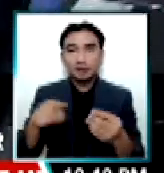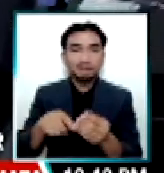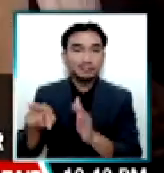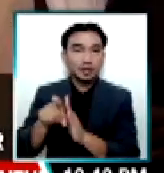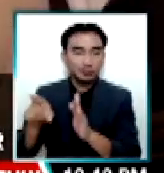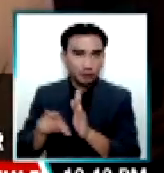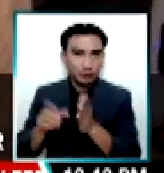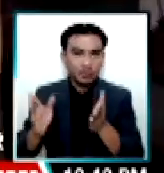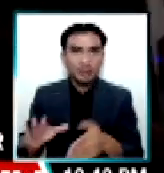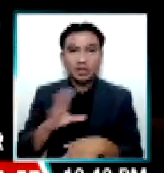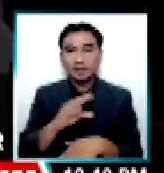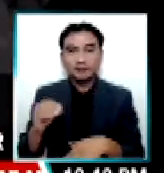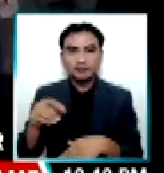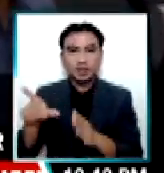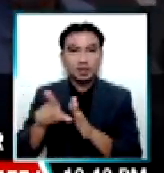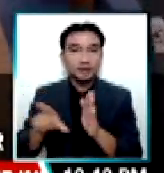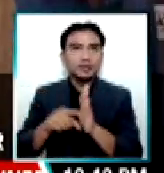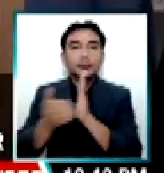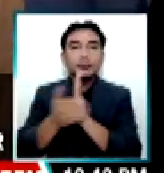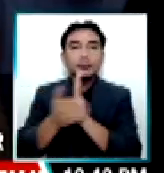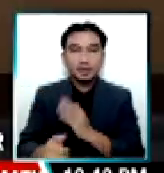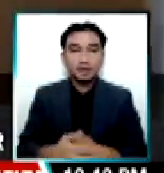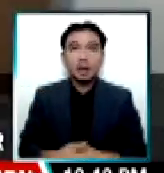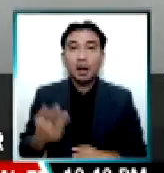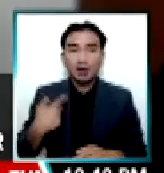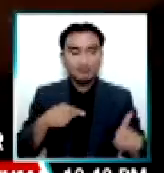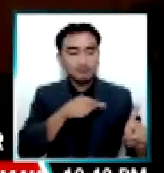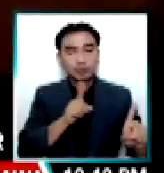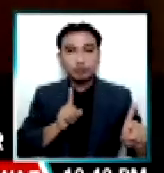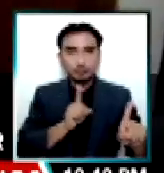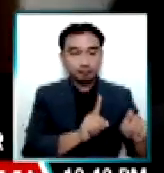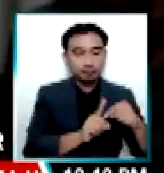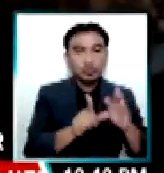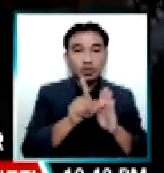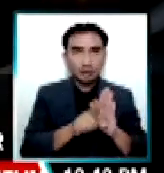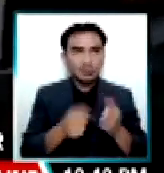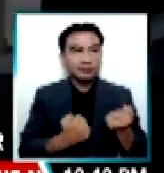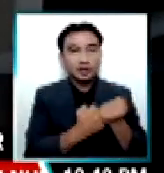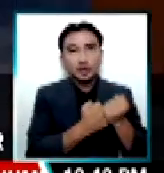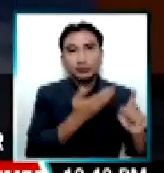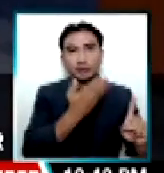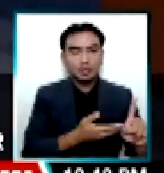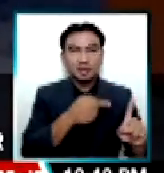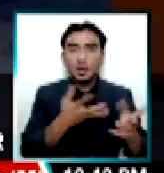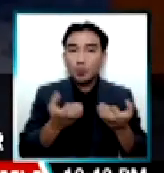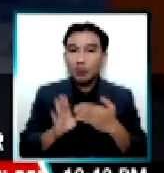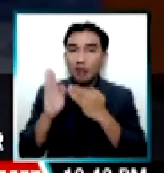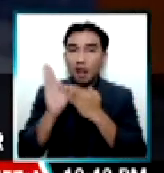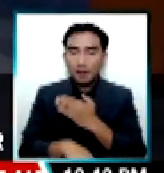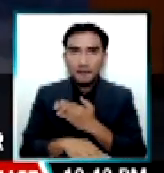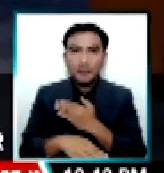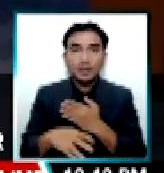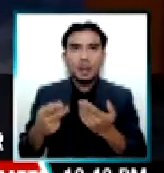expert. May mga abogado naman daw na gagabay sa kanya. Gusto rin daw ni Padilla na ibalik ang death penalty para sa heinous crimes